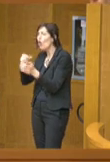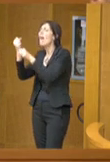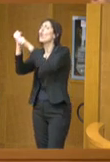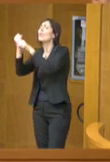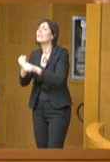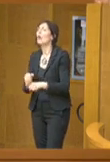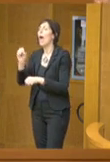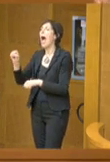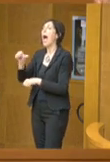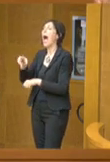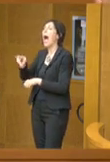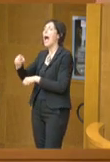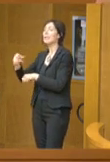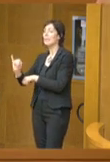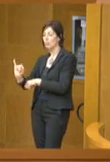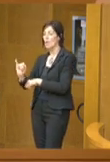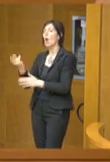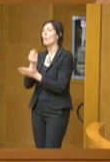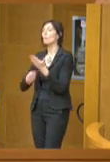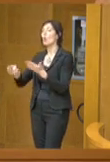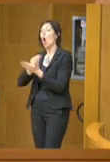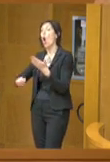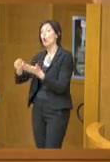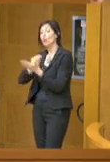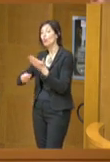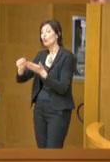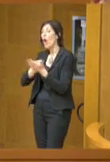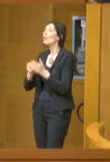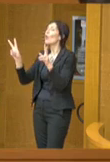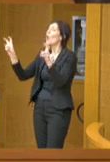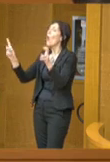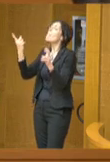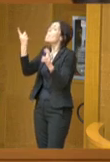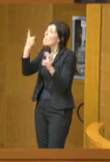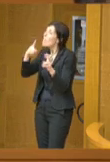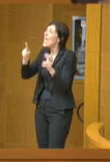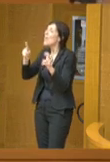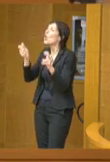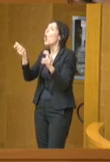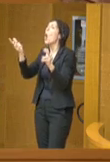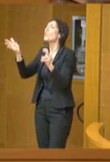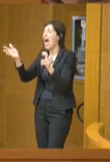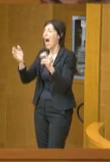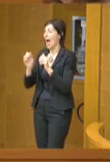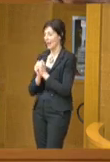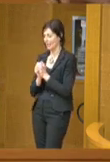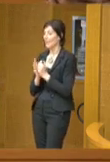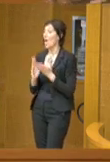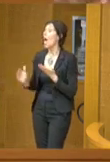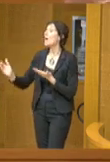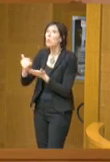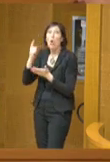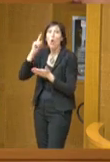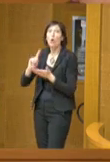ASPI, ha fatto un progetto che si chiama Per Contare, che ha raccolto, non so se lo conoscono gli insegnanti qui presenti,